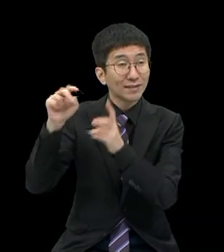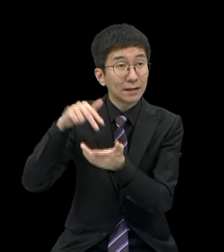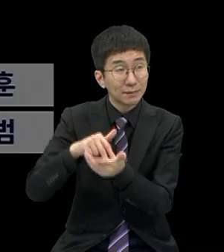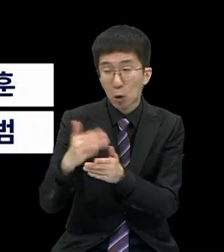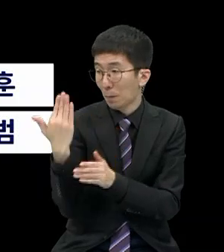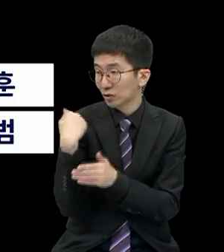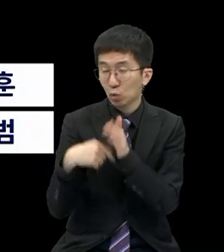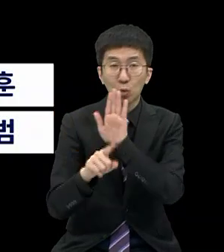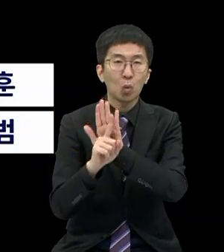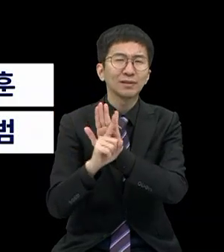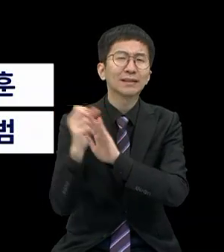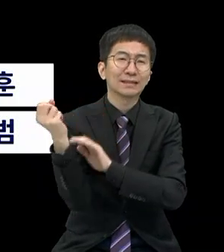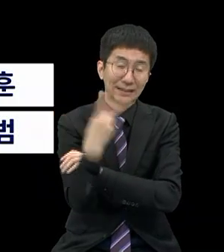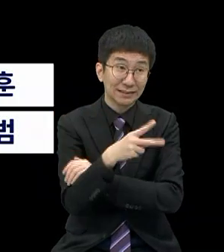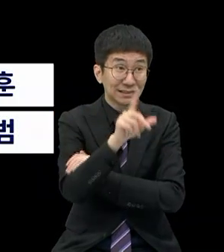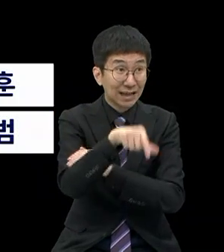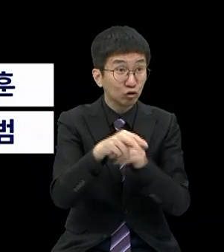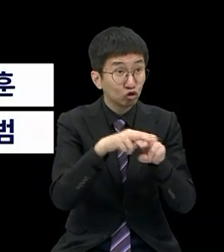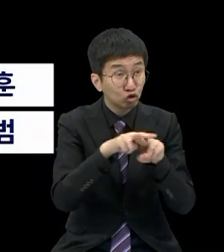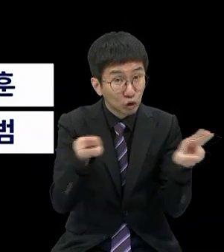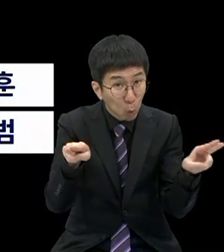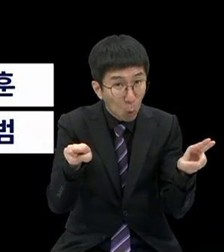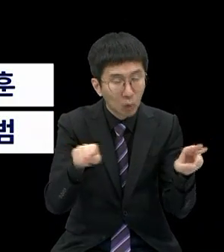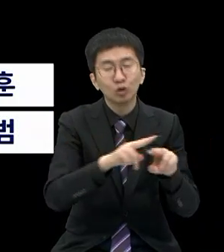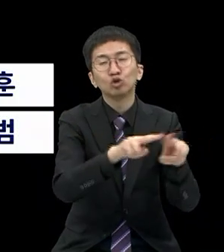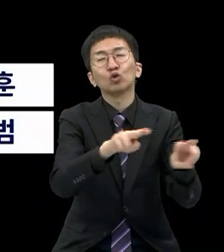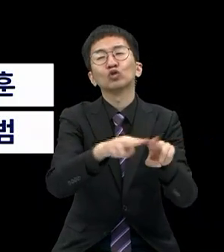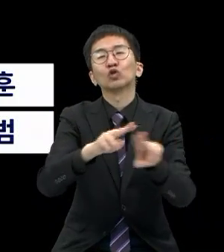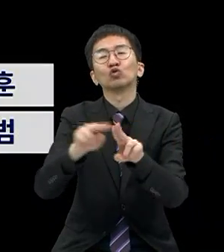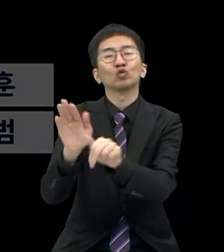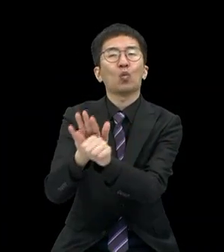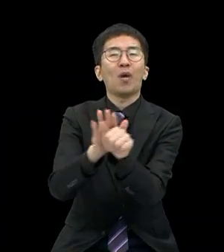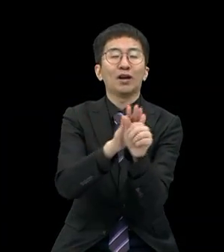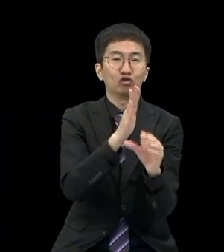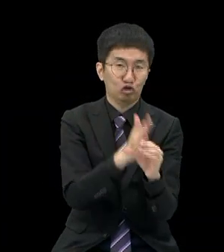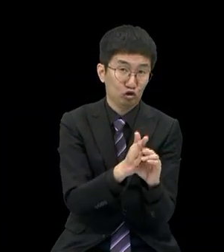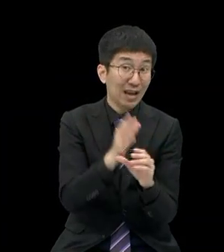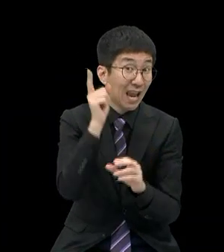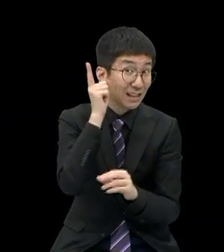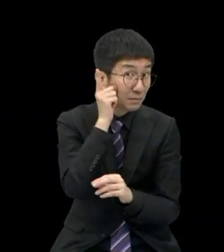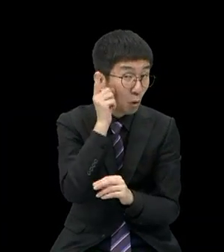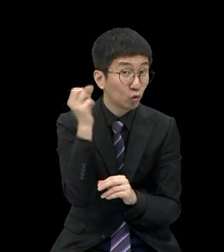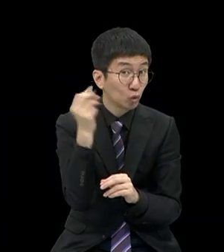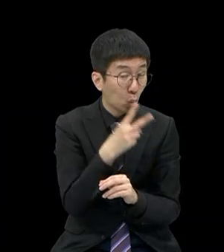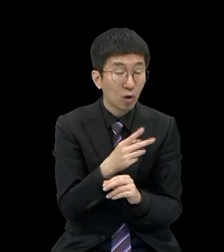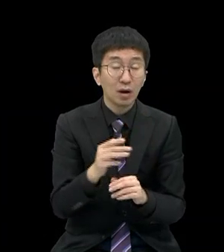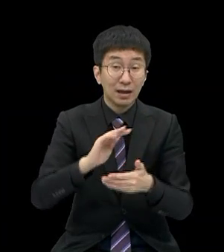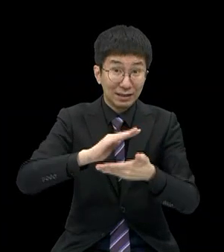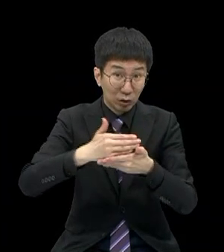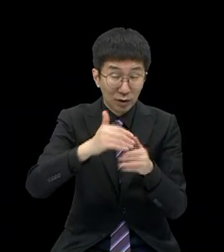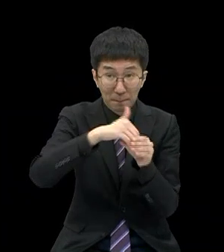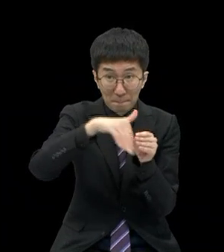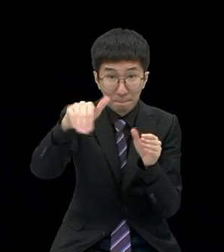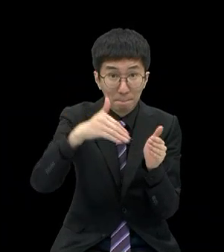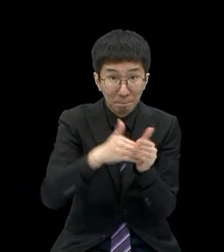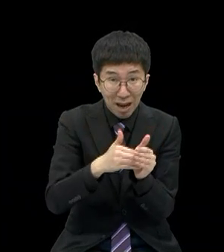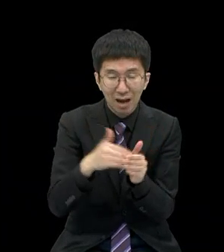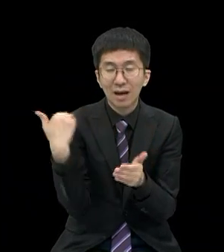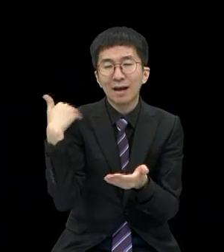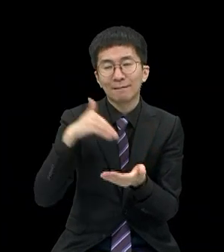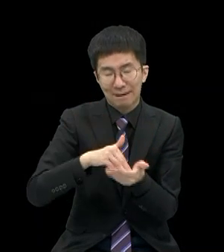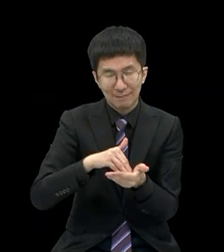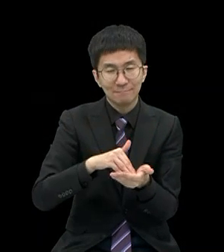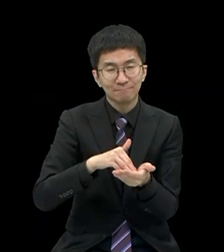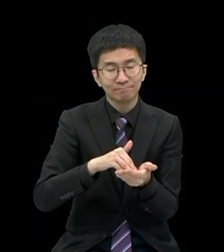공지를 통해 카드 결제 취소는 순차적으로 진행되고 있으며 휴대전화나 가상계좌 등으로 결제한 도는 개별 계좌로